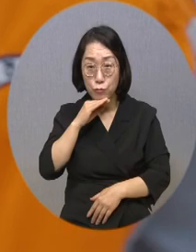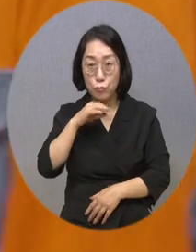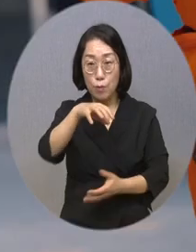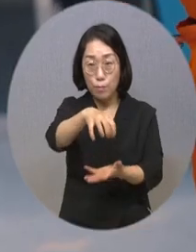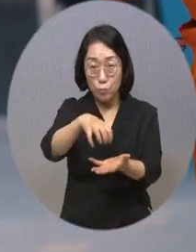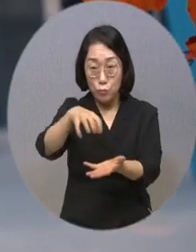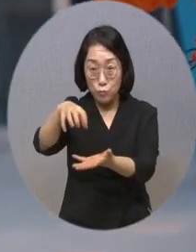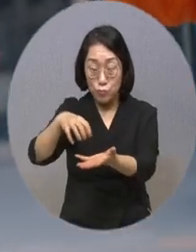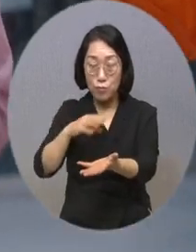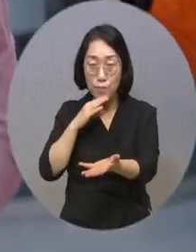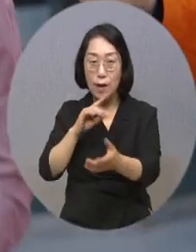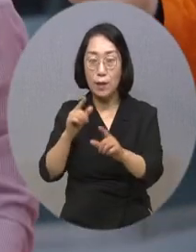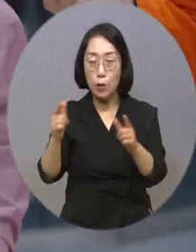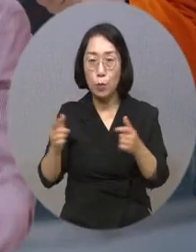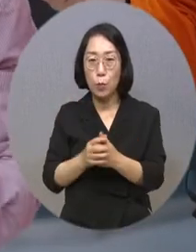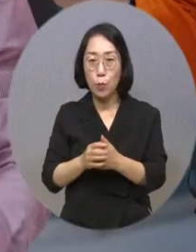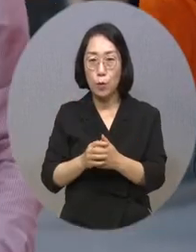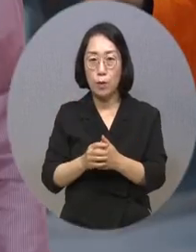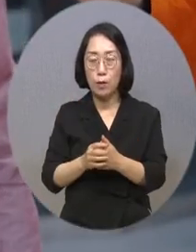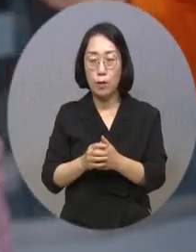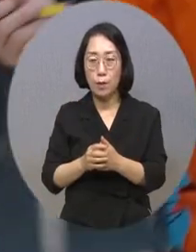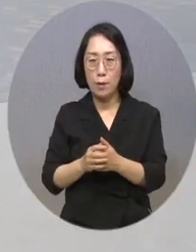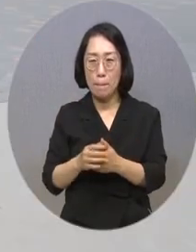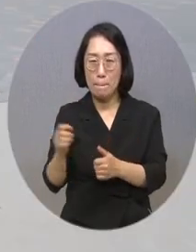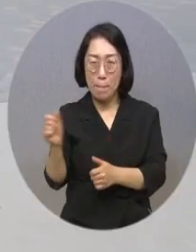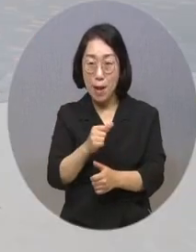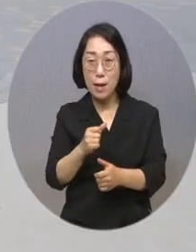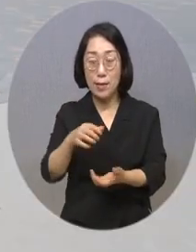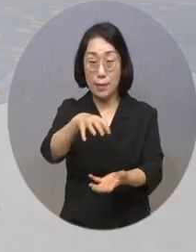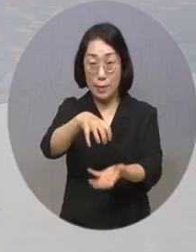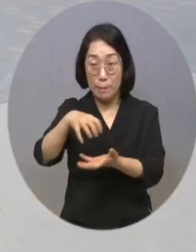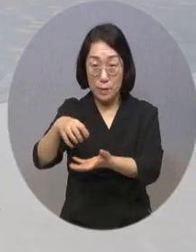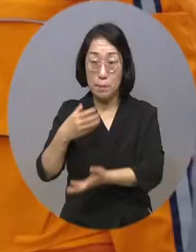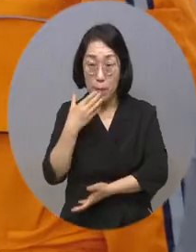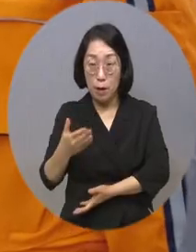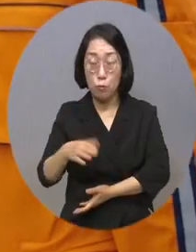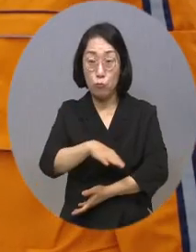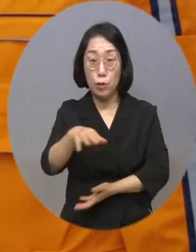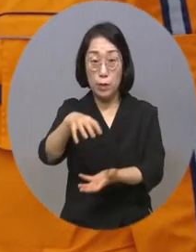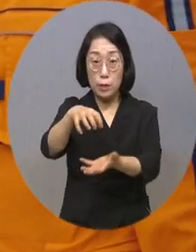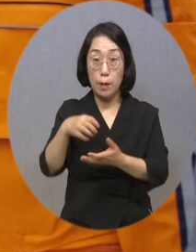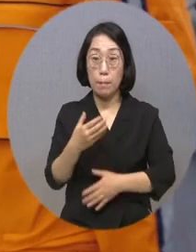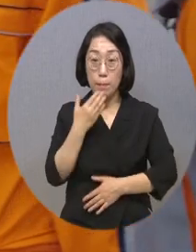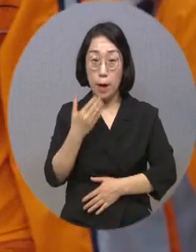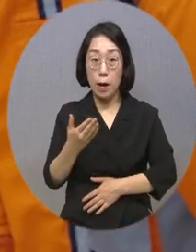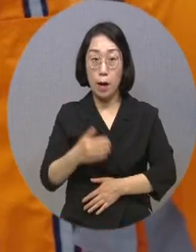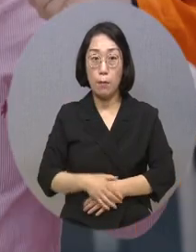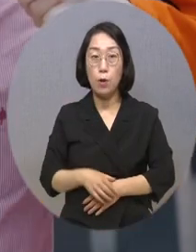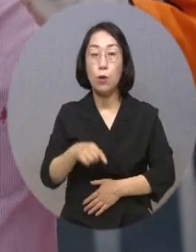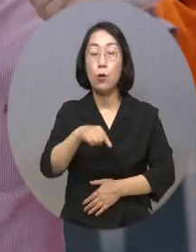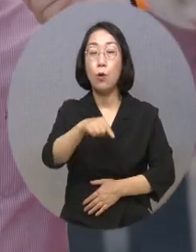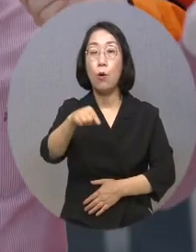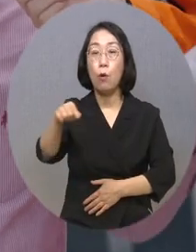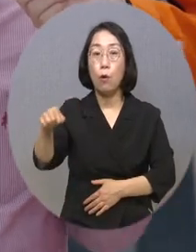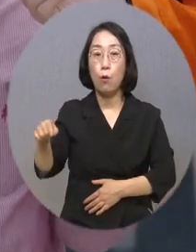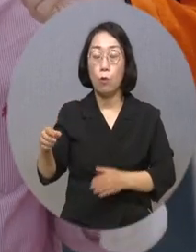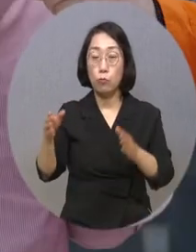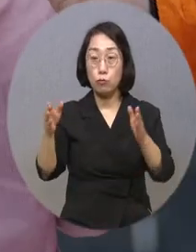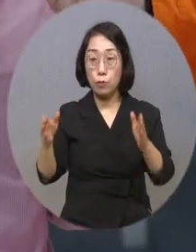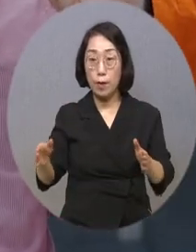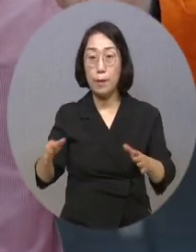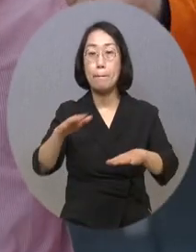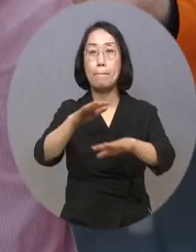아니고 전문가들이 딱 잡지만은 저희도 잡으면 저희 가져가 되나요? 업벌이 설정돼가지고 그 구간은